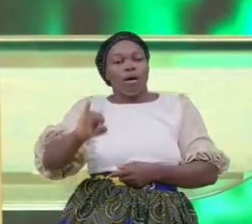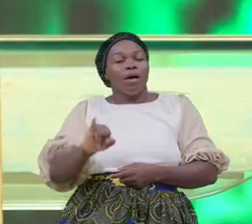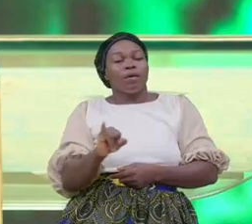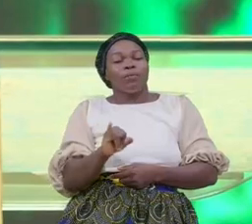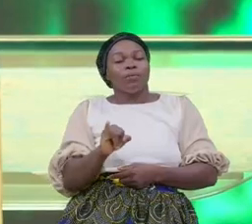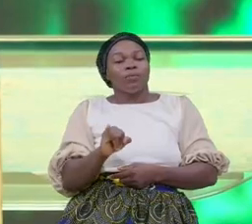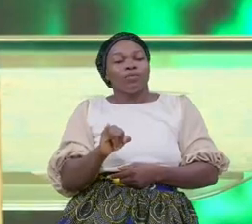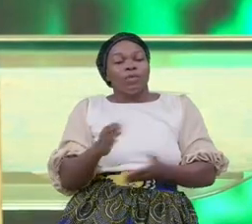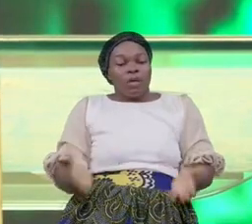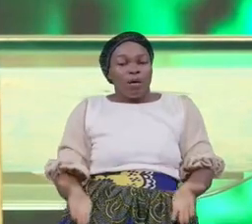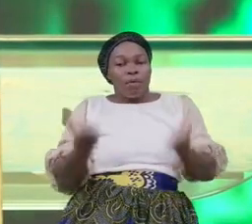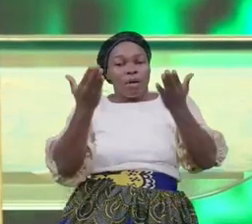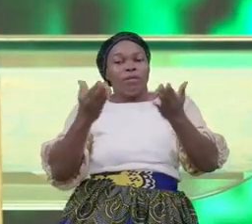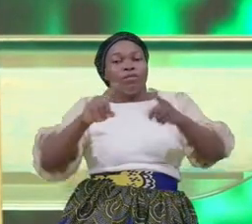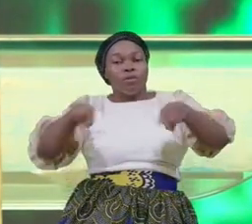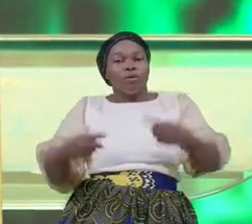monte contre Haï.